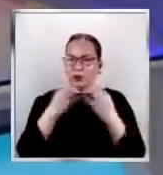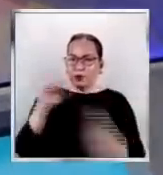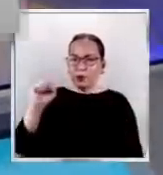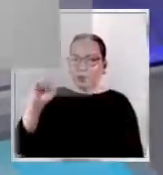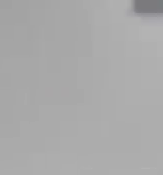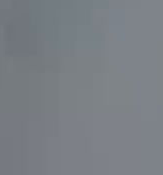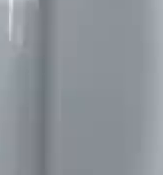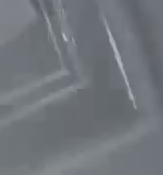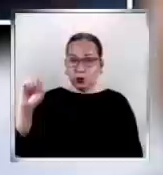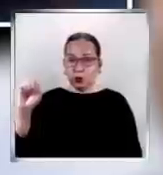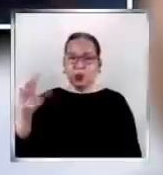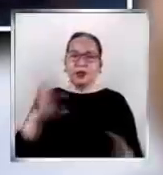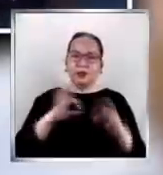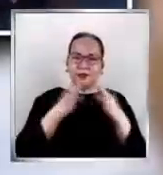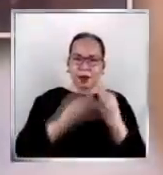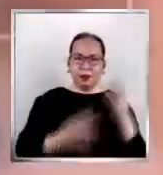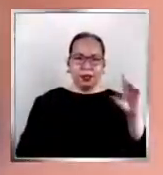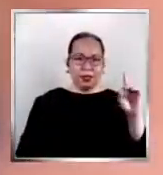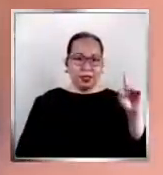chika.